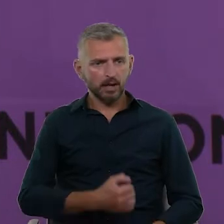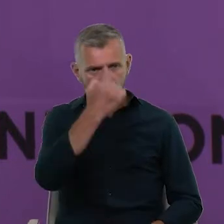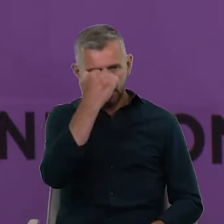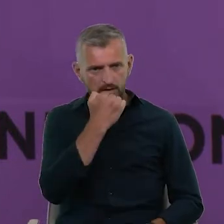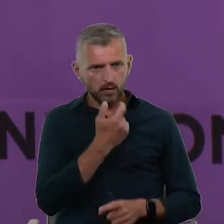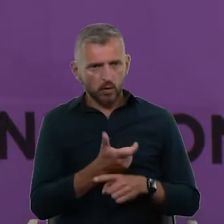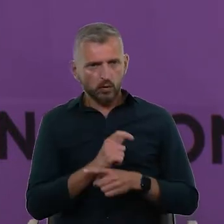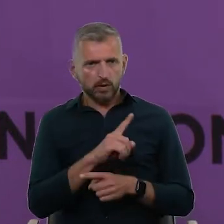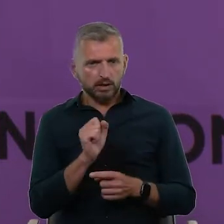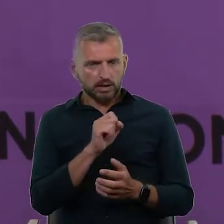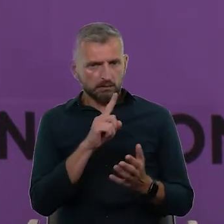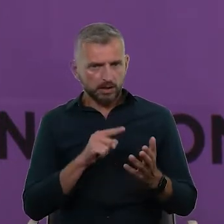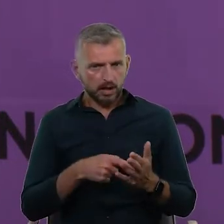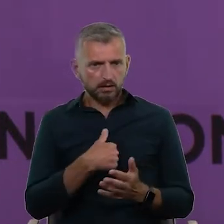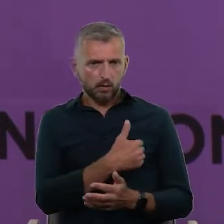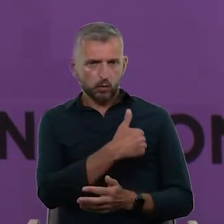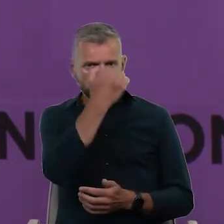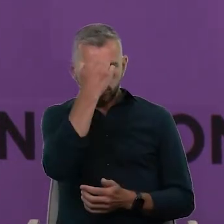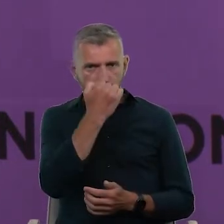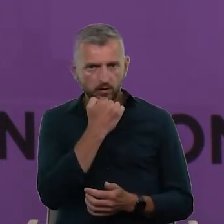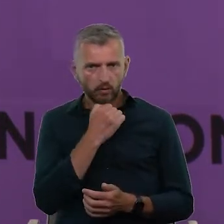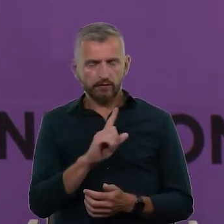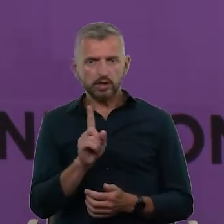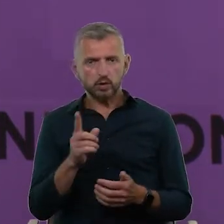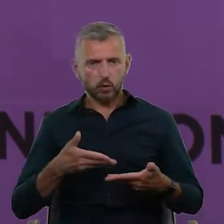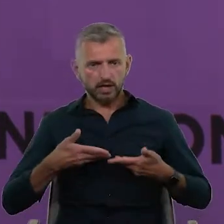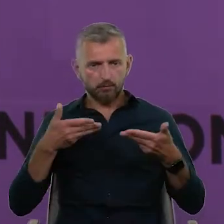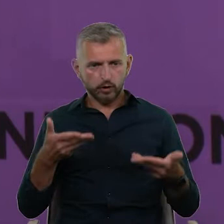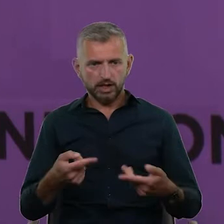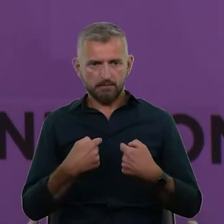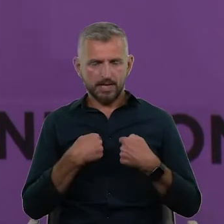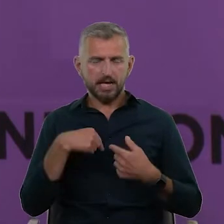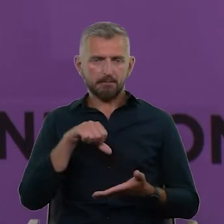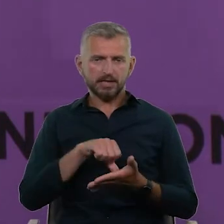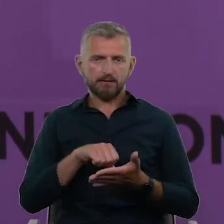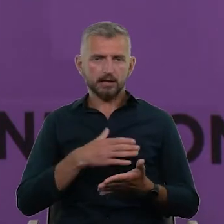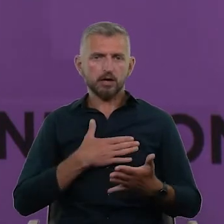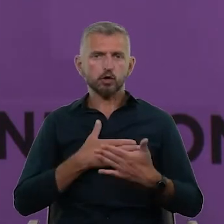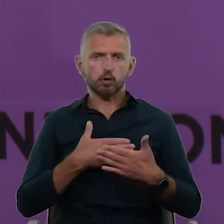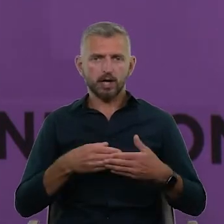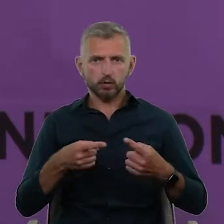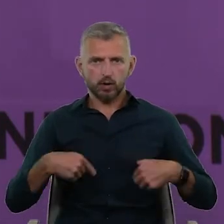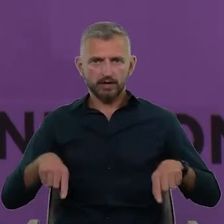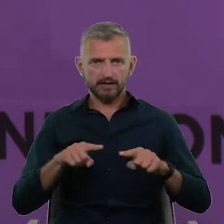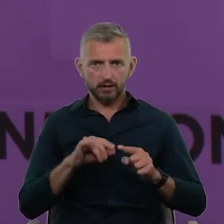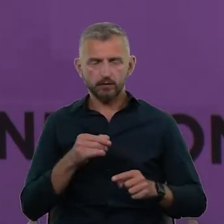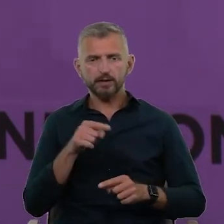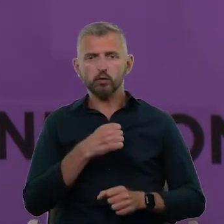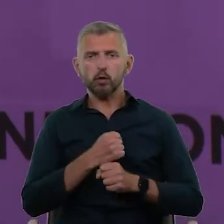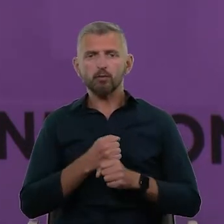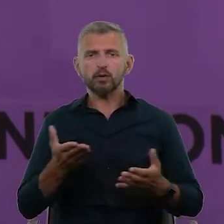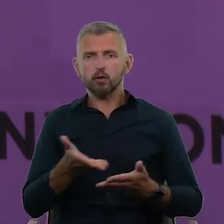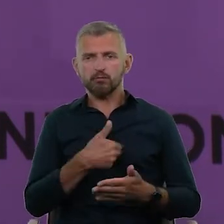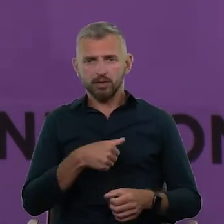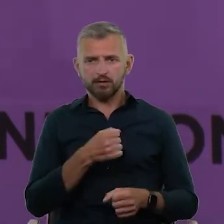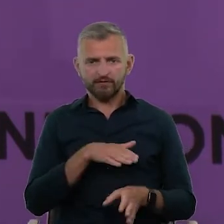Дякую дуже за це питання. Я хочу подякувати за те, що запросили мене представляти нашу громадську організацію і ту роботу, яку ми проробили